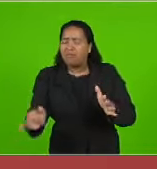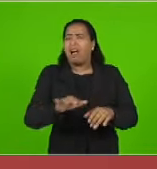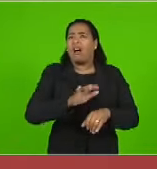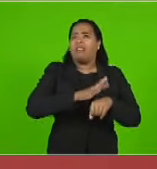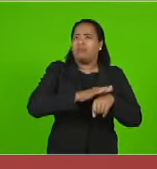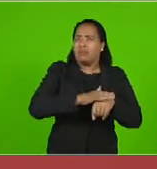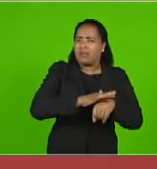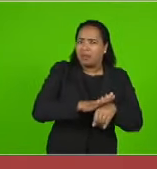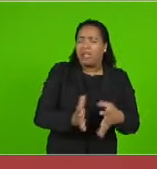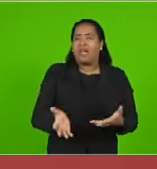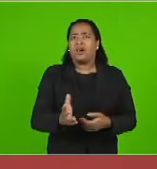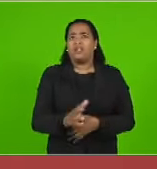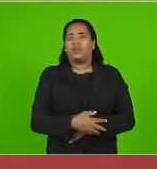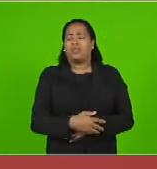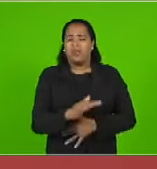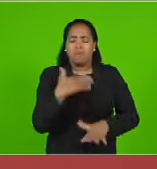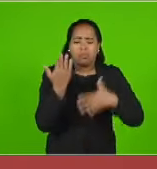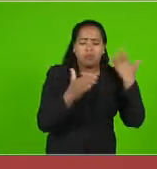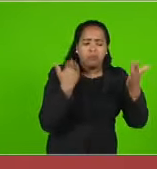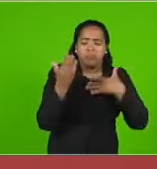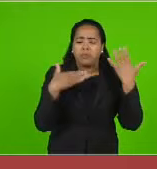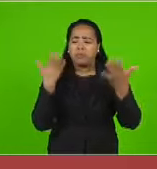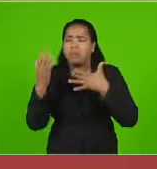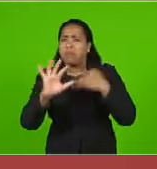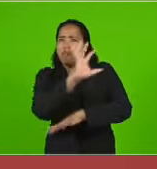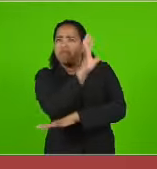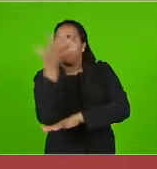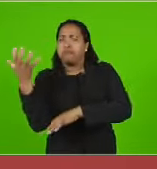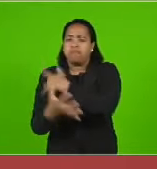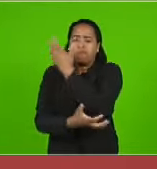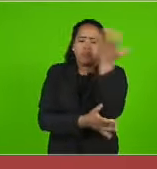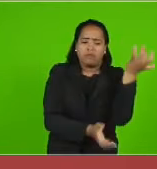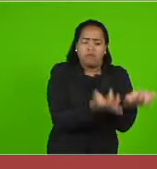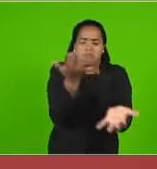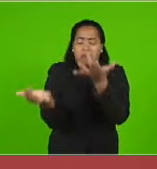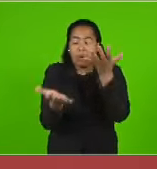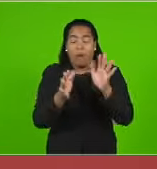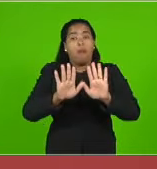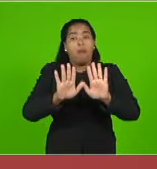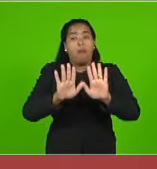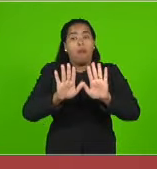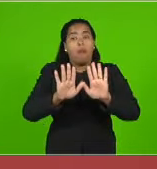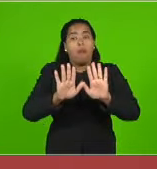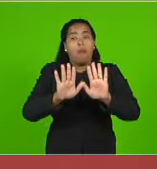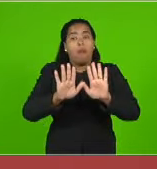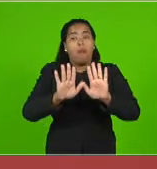океан находится. Жизнь очень умирает, очень мало рыбы остается в океане.